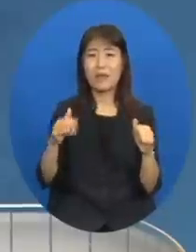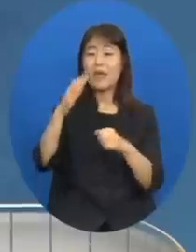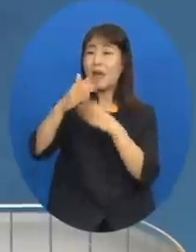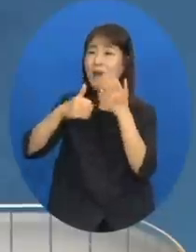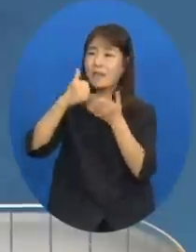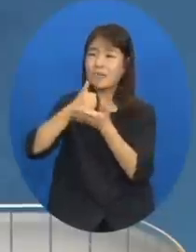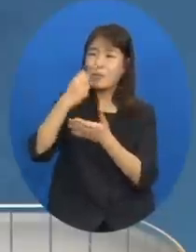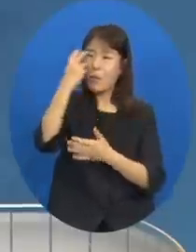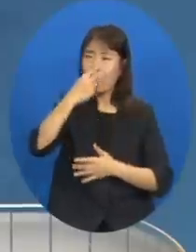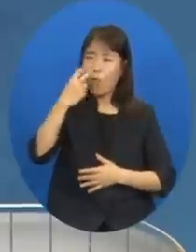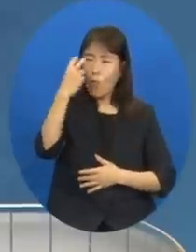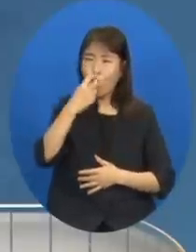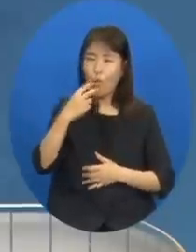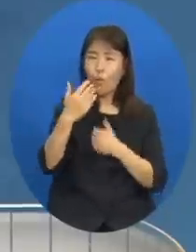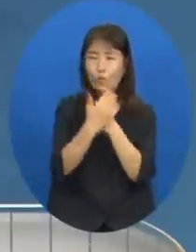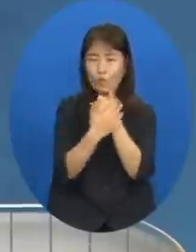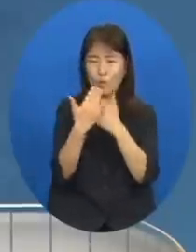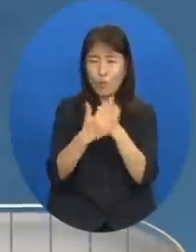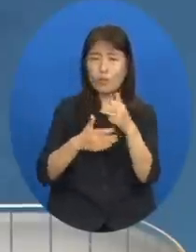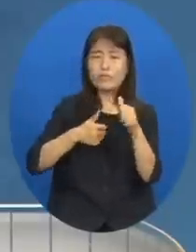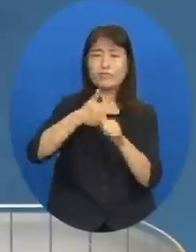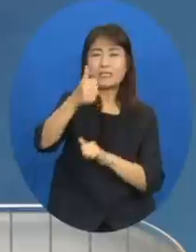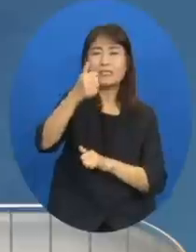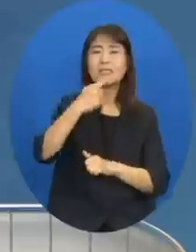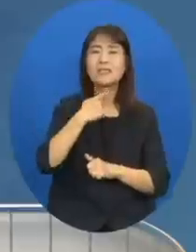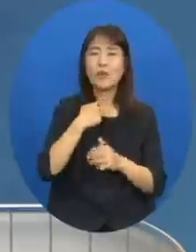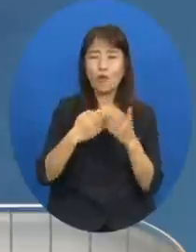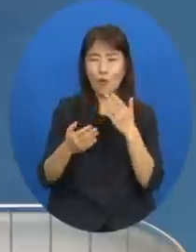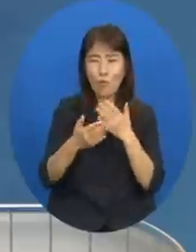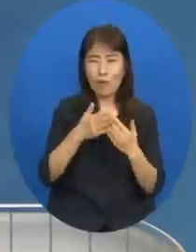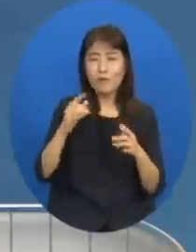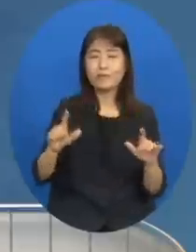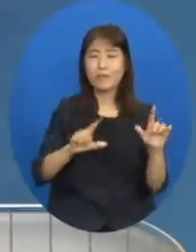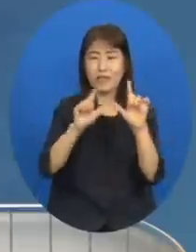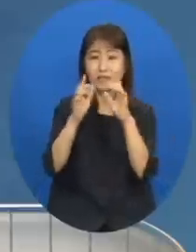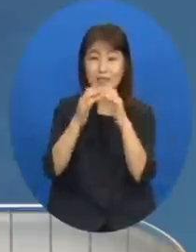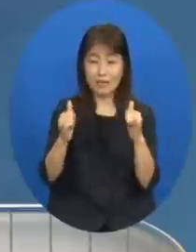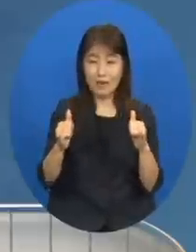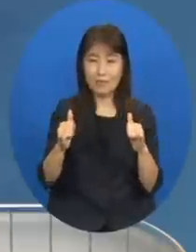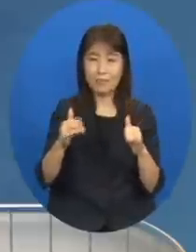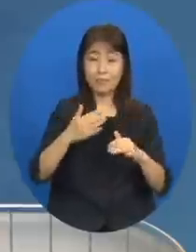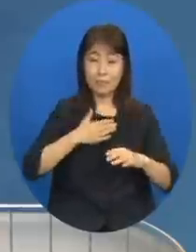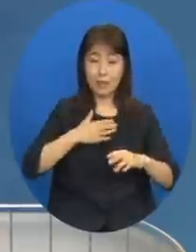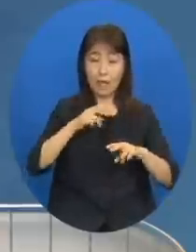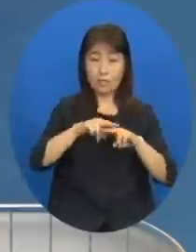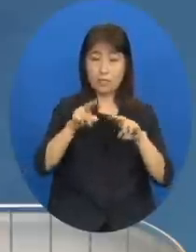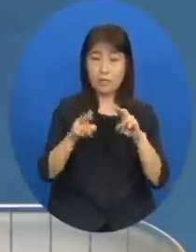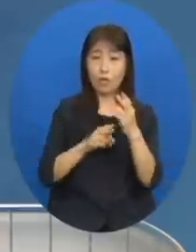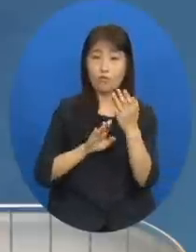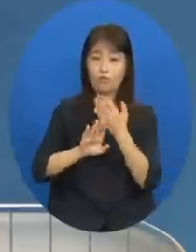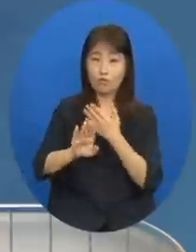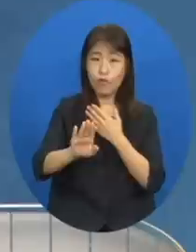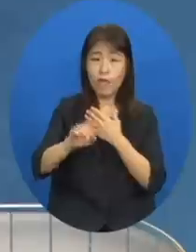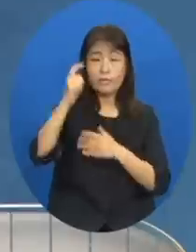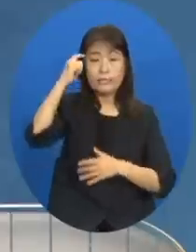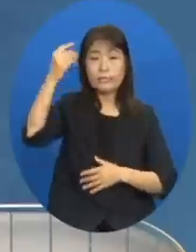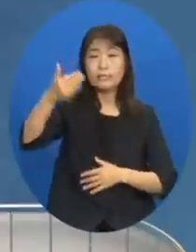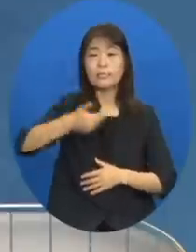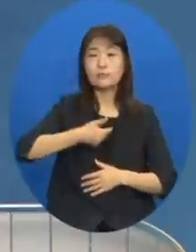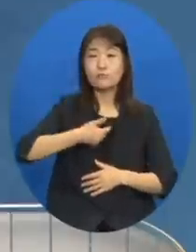위로와 승리를 경험했던 거예요 제가 은퇴하고 난 다음에 가장 많이 듣는